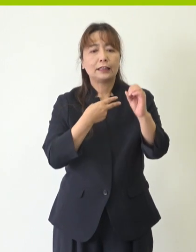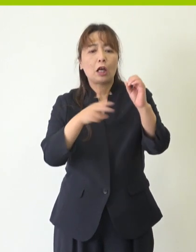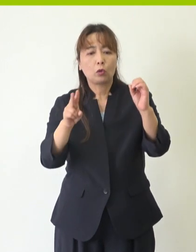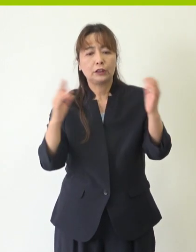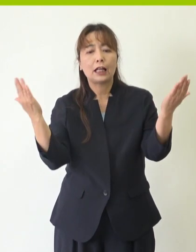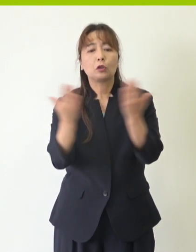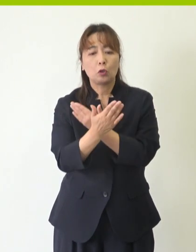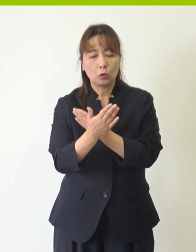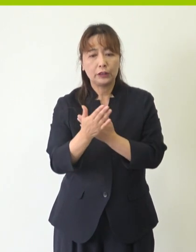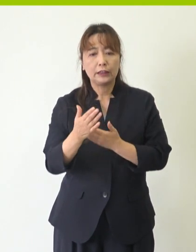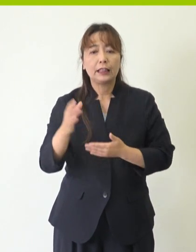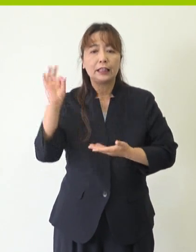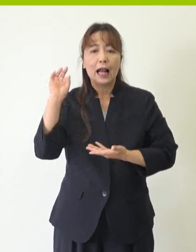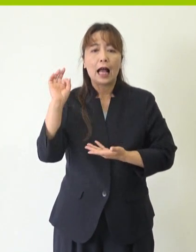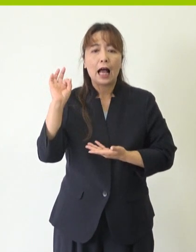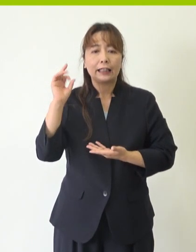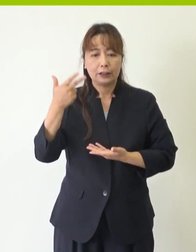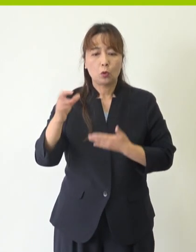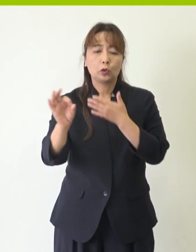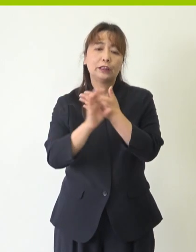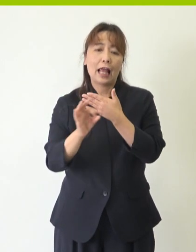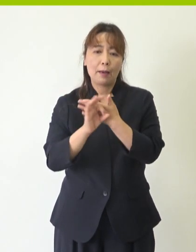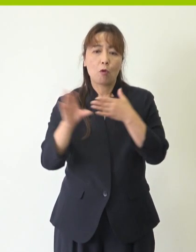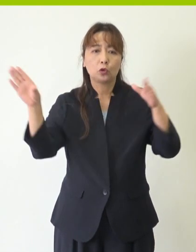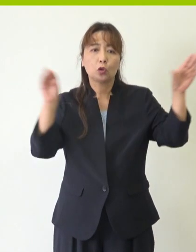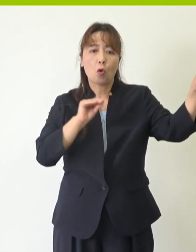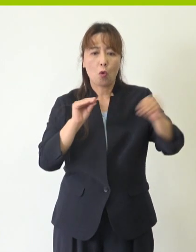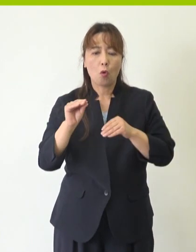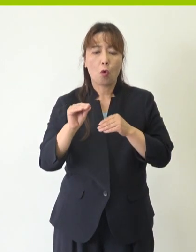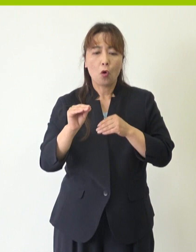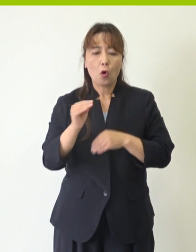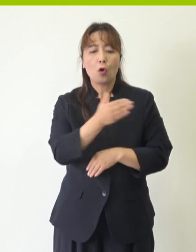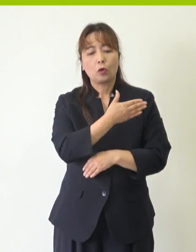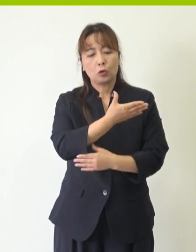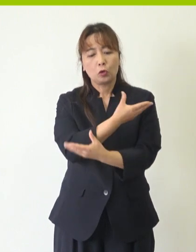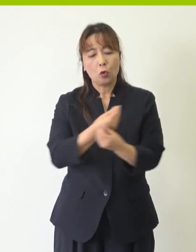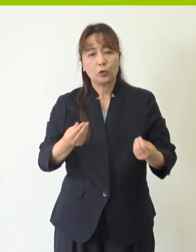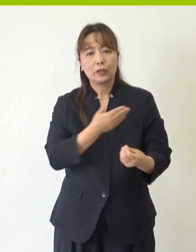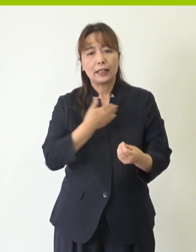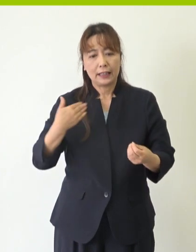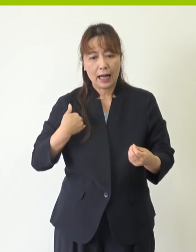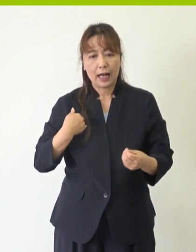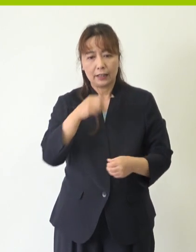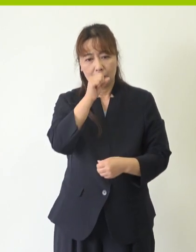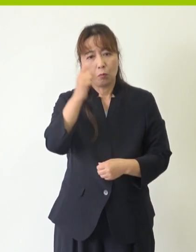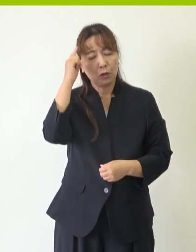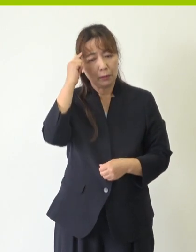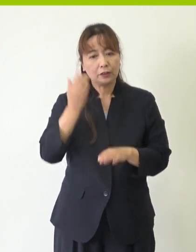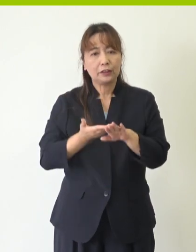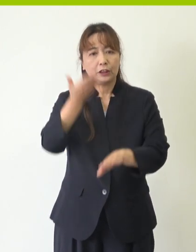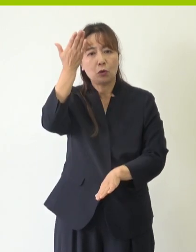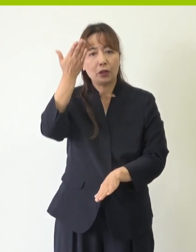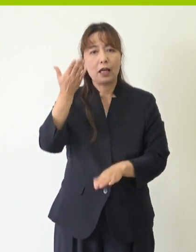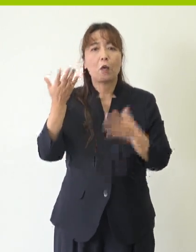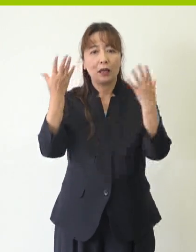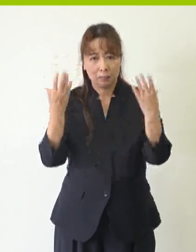ぜひあの嵐の事例も皆さんに共有していけたらというふうに思っておりますこの件については以上でございます